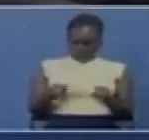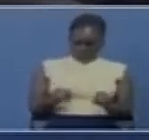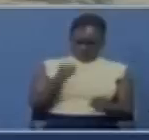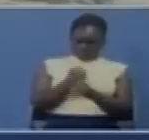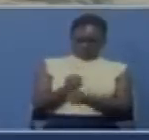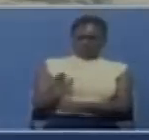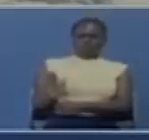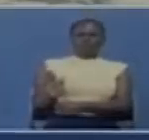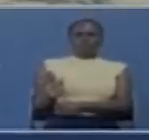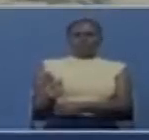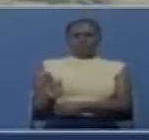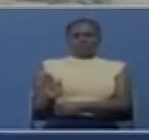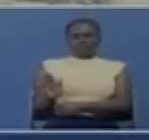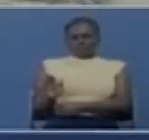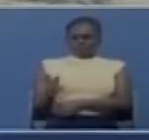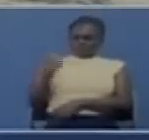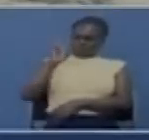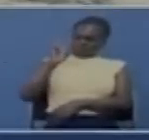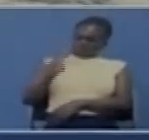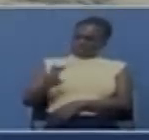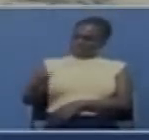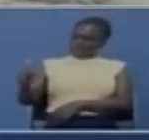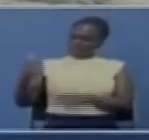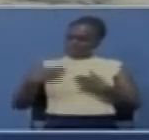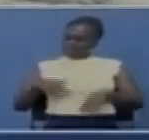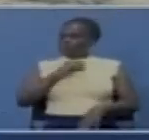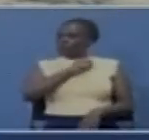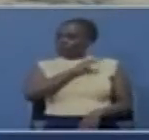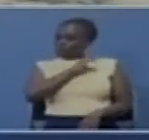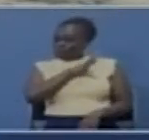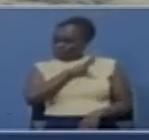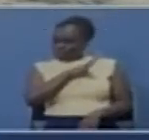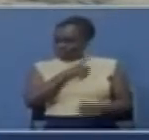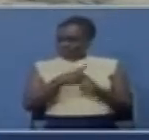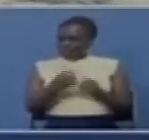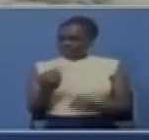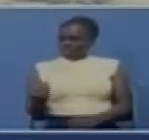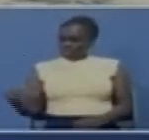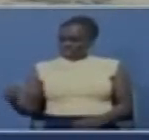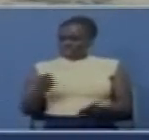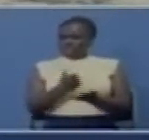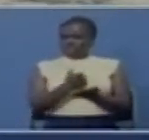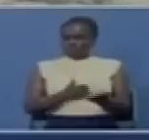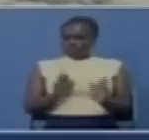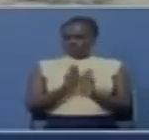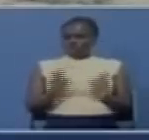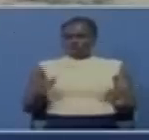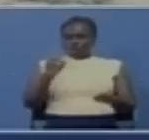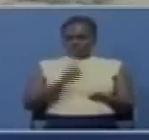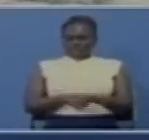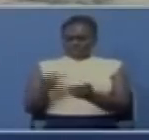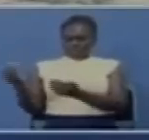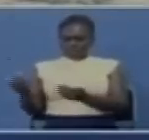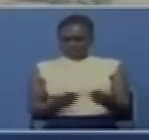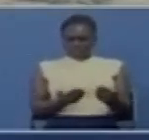yao. Lakini unaona hawa watu wengine wanangangana, lakini children department hakuna siku watatoa gari yao